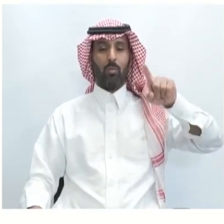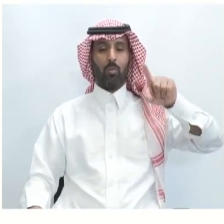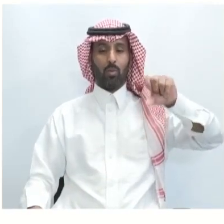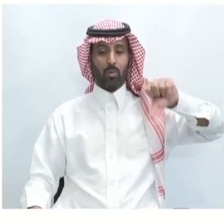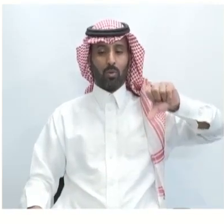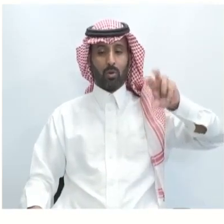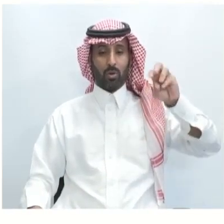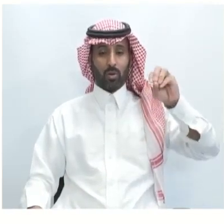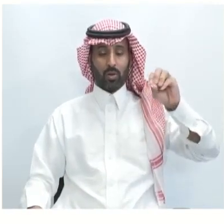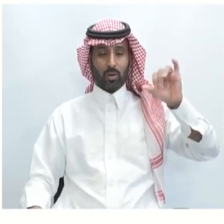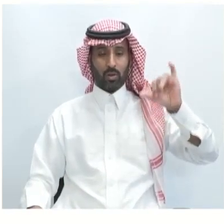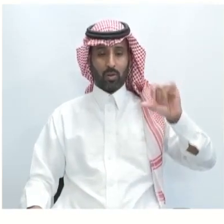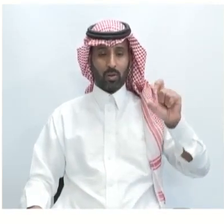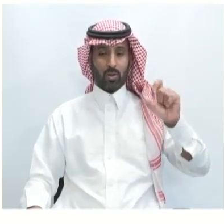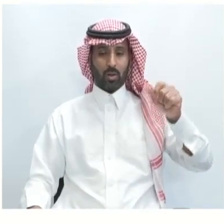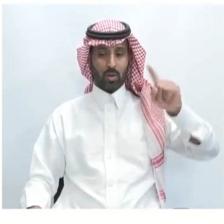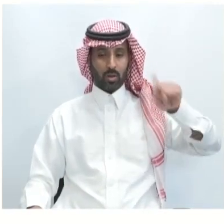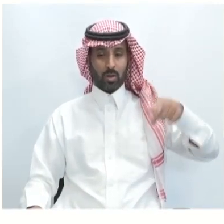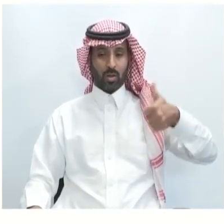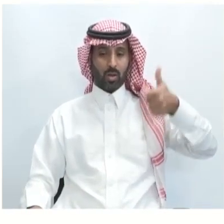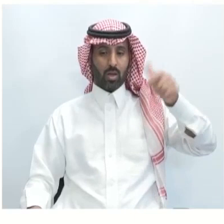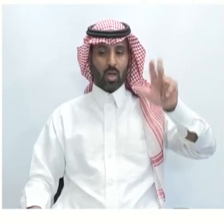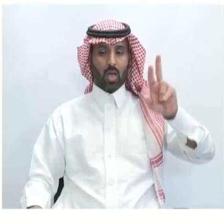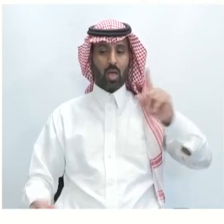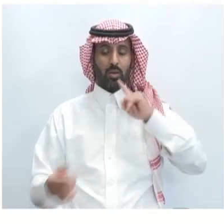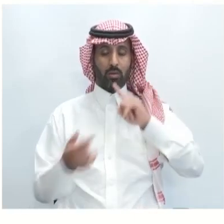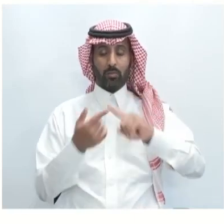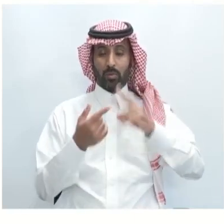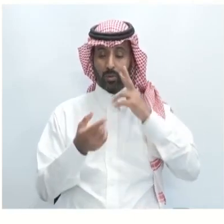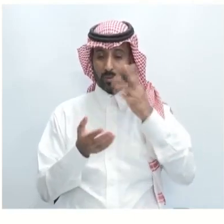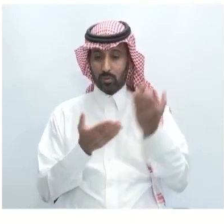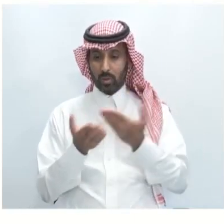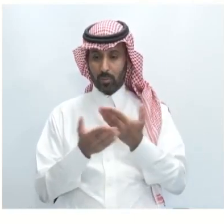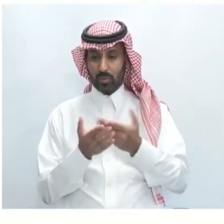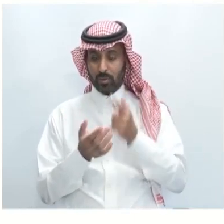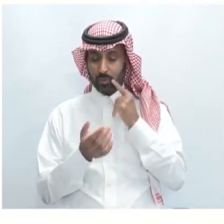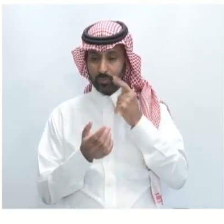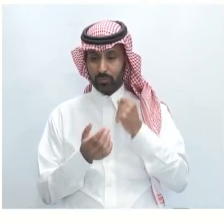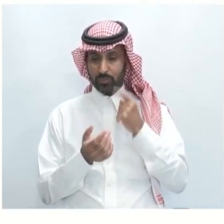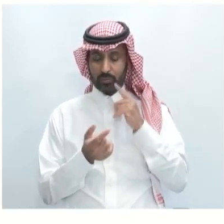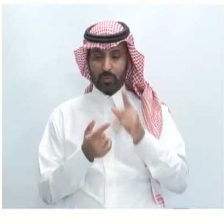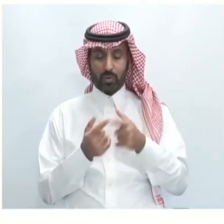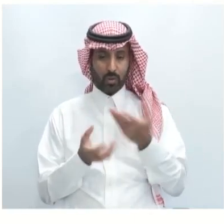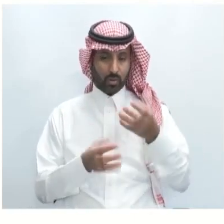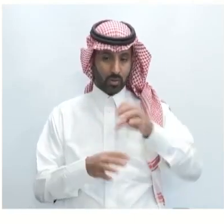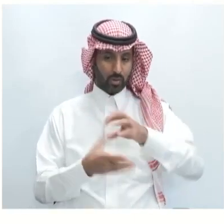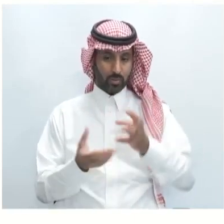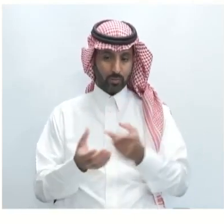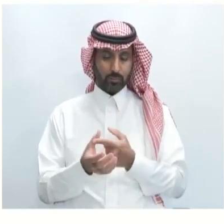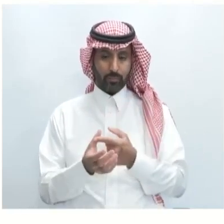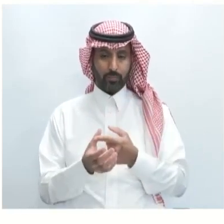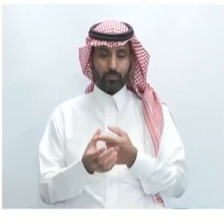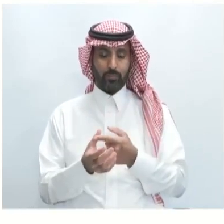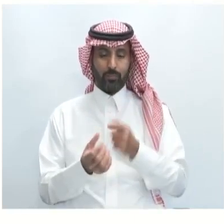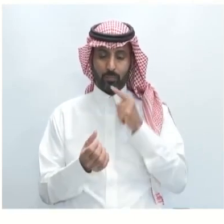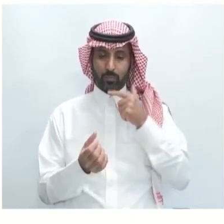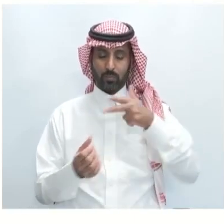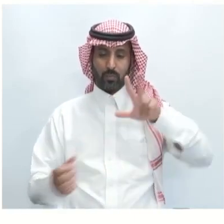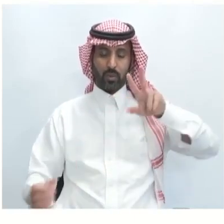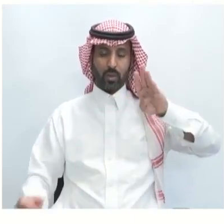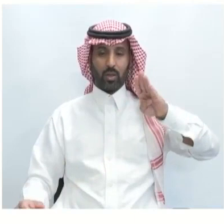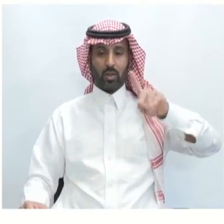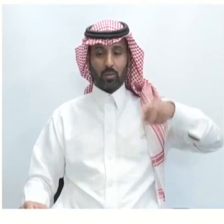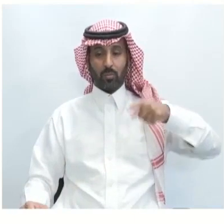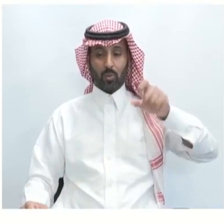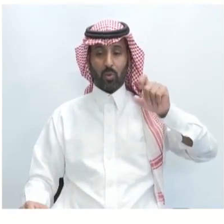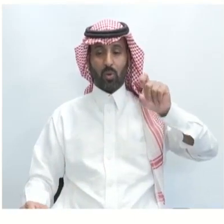نحن في الفصل الثالث كيمياء الحياه المركبات العضويه الحيويه وصلنا الى الدرس الثاني وهو الكربوهيدرات